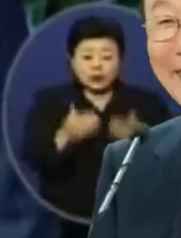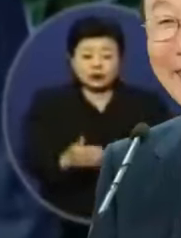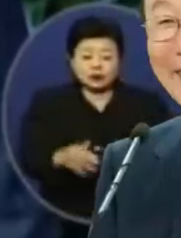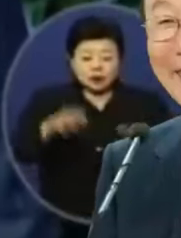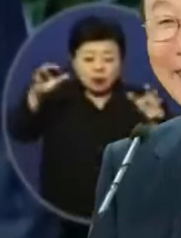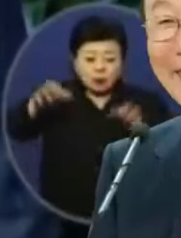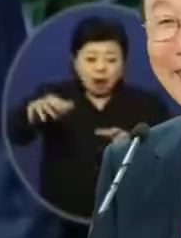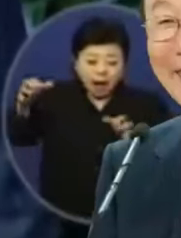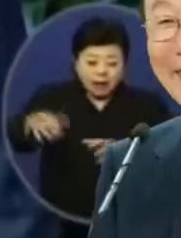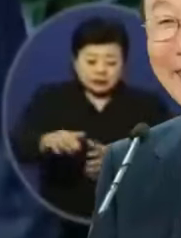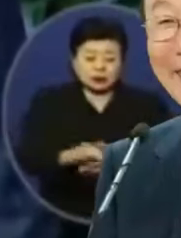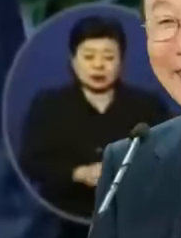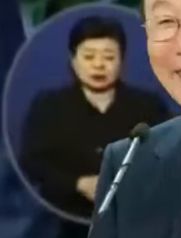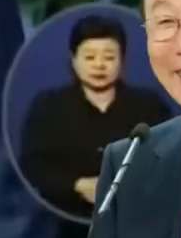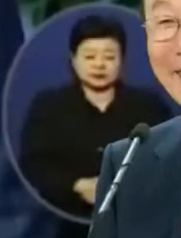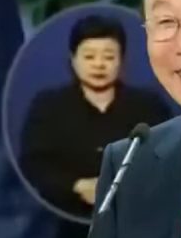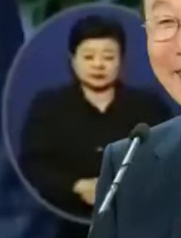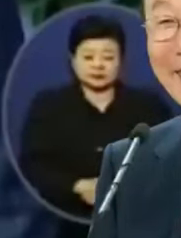동원시켜서